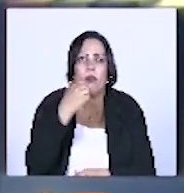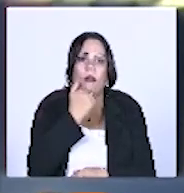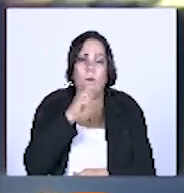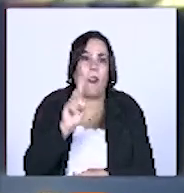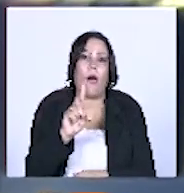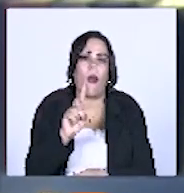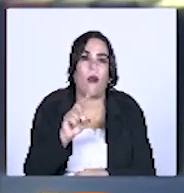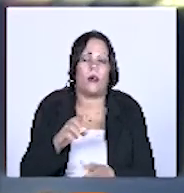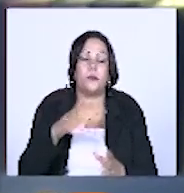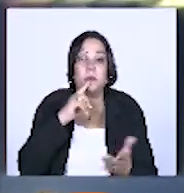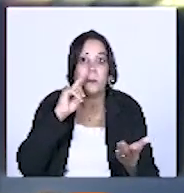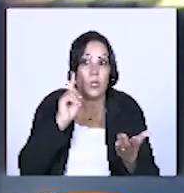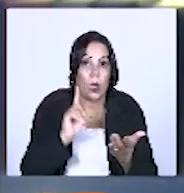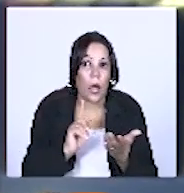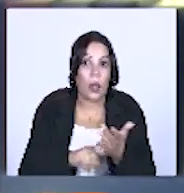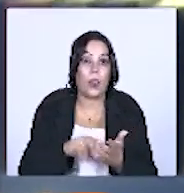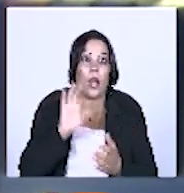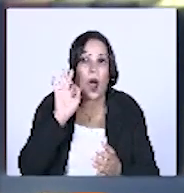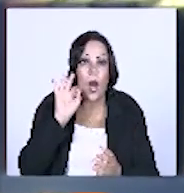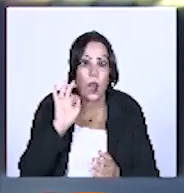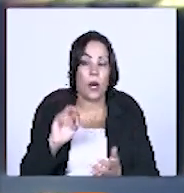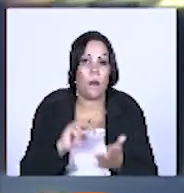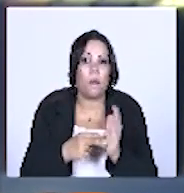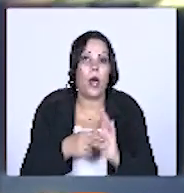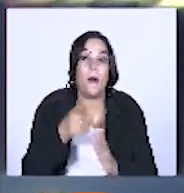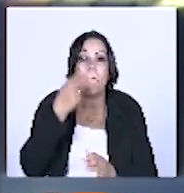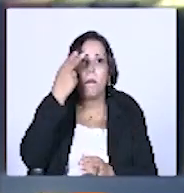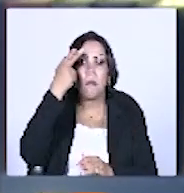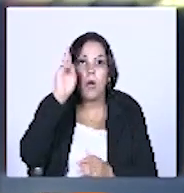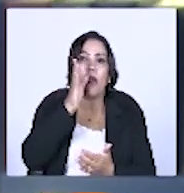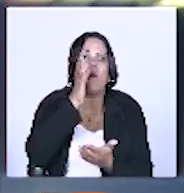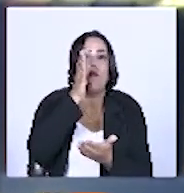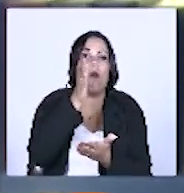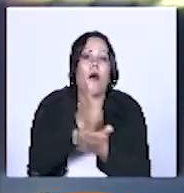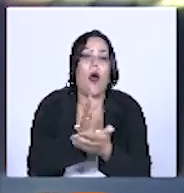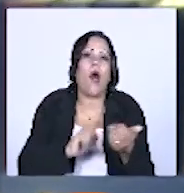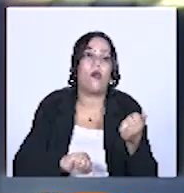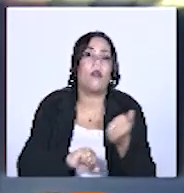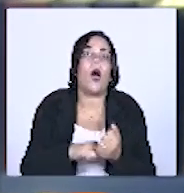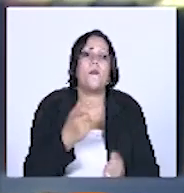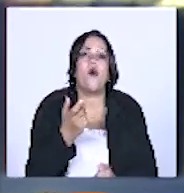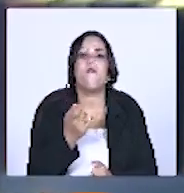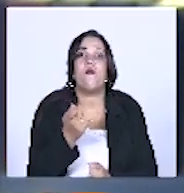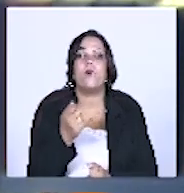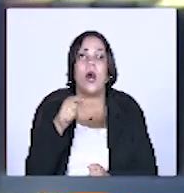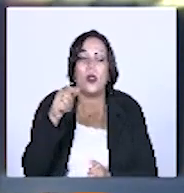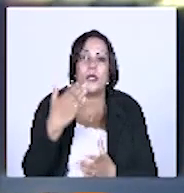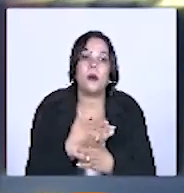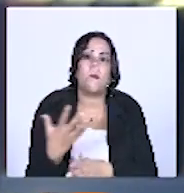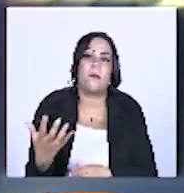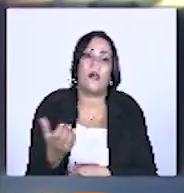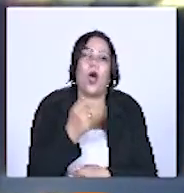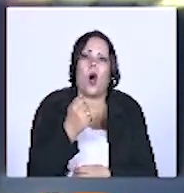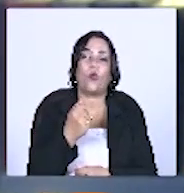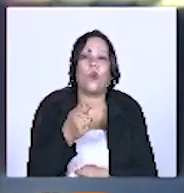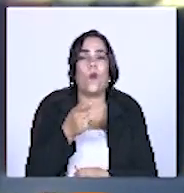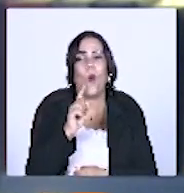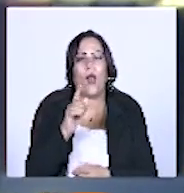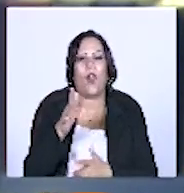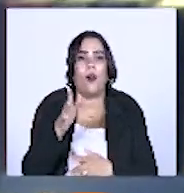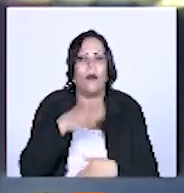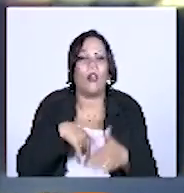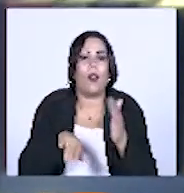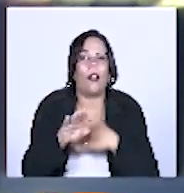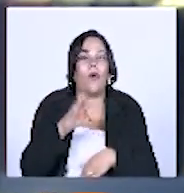لقاعده بيانات بتقول من المستحق للدعم النقدي حتى يحصل عليه ولا برده